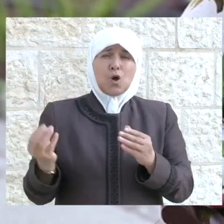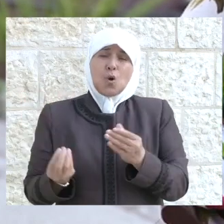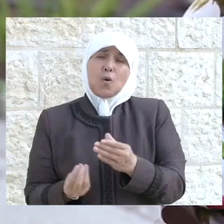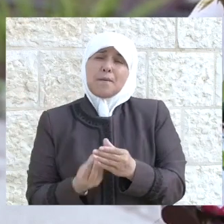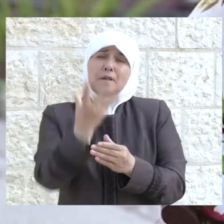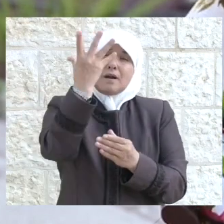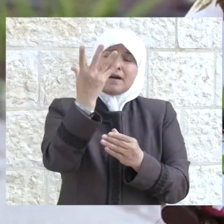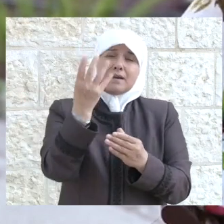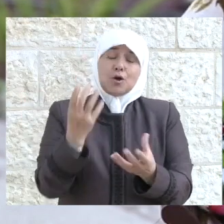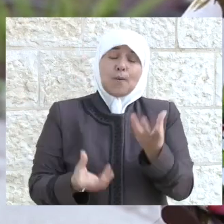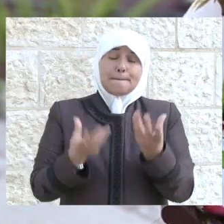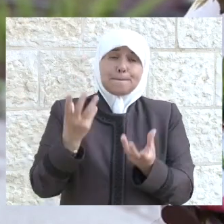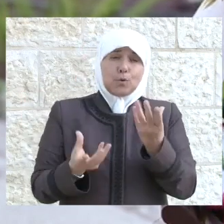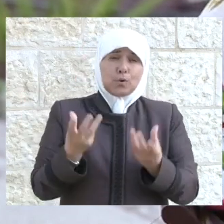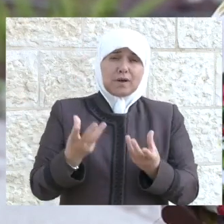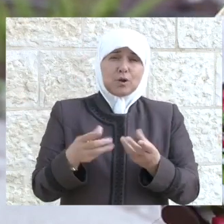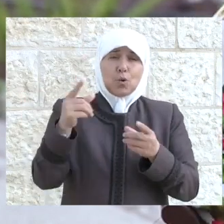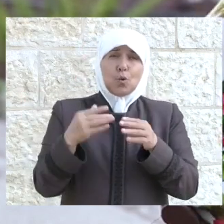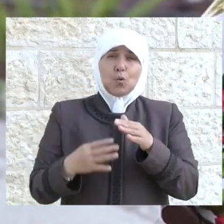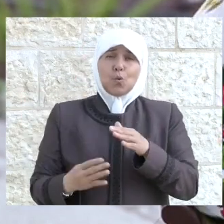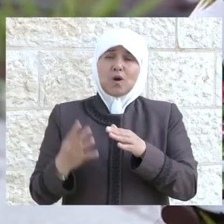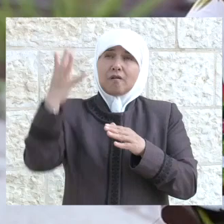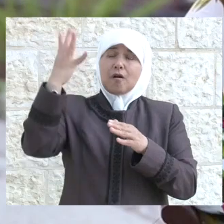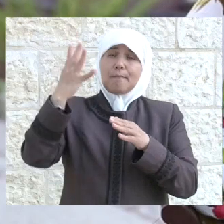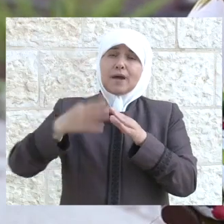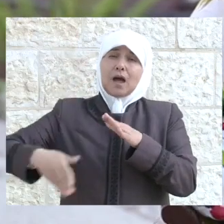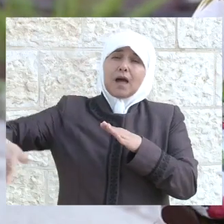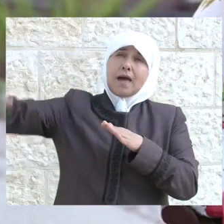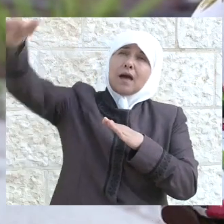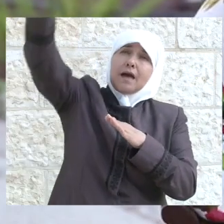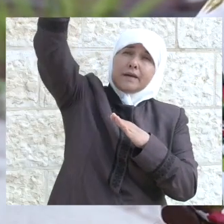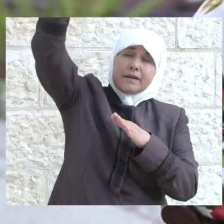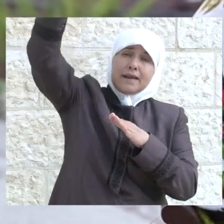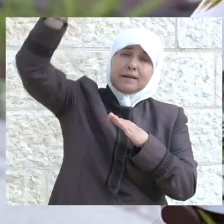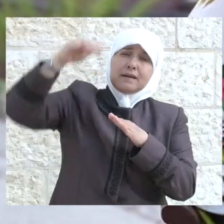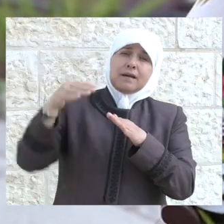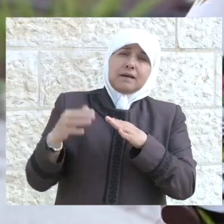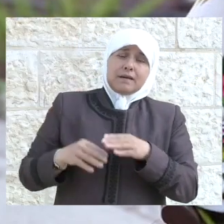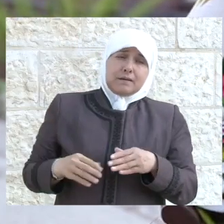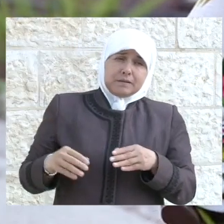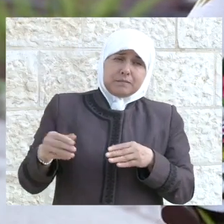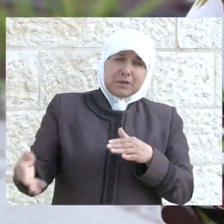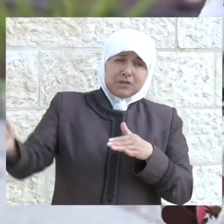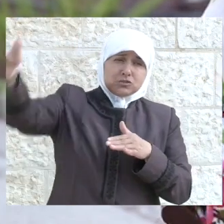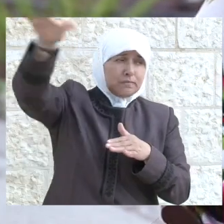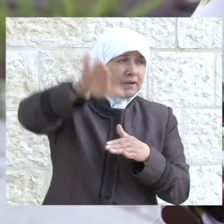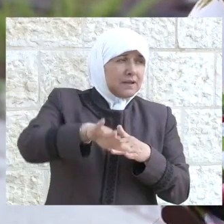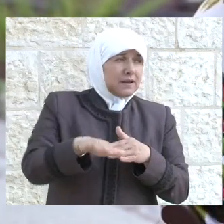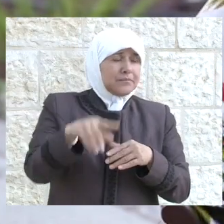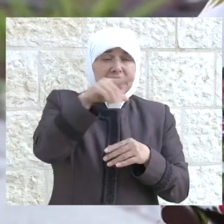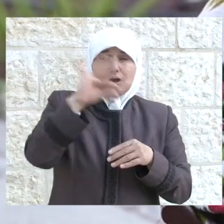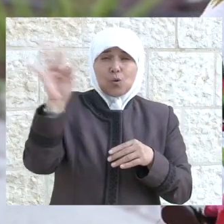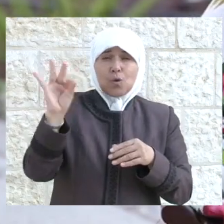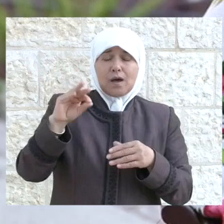قمة بركانية في العالم، رابع أعلى قمة في العالم، تقريبا ارتفاعه 6000 متر، بنص